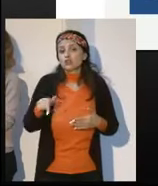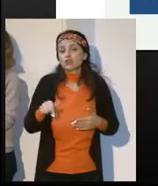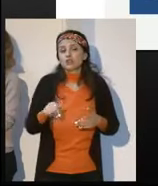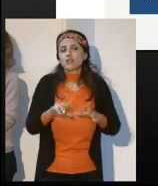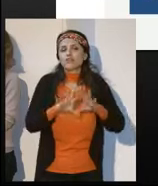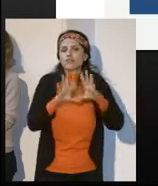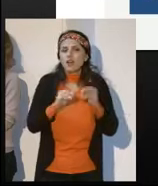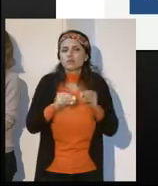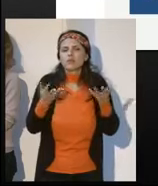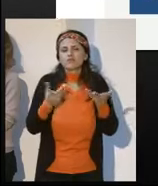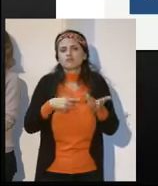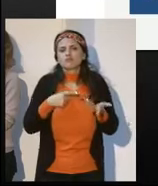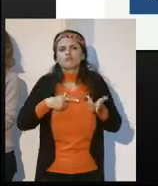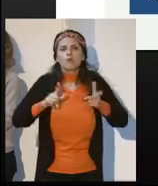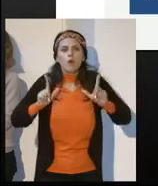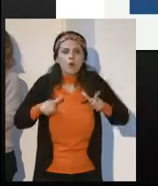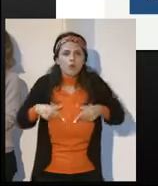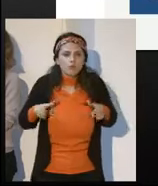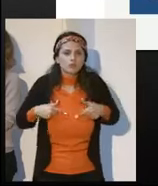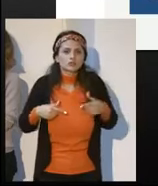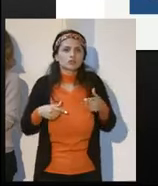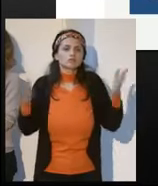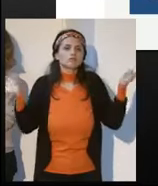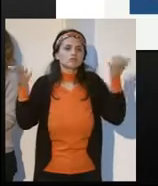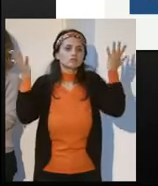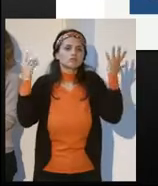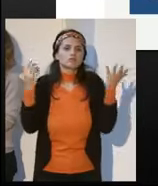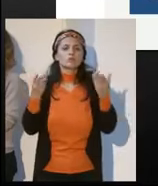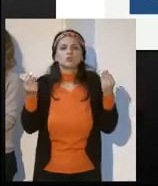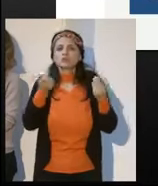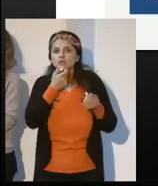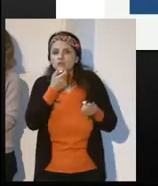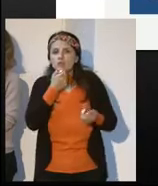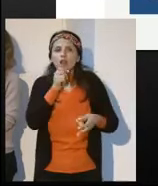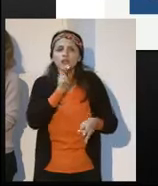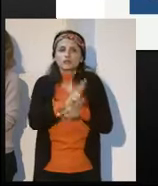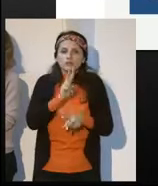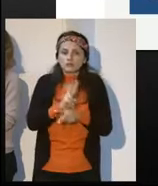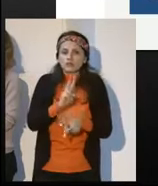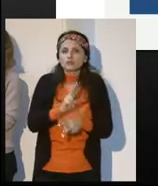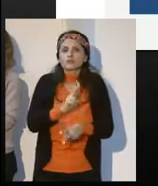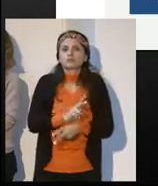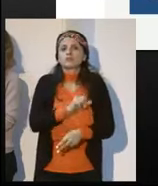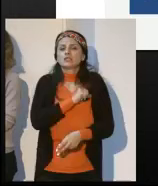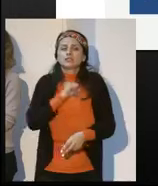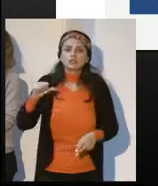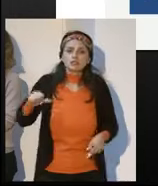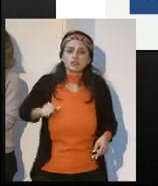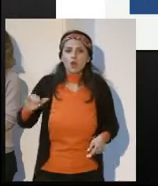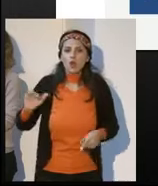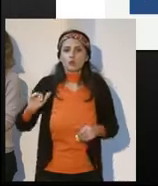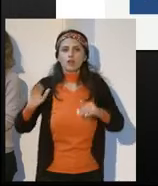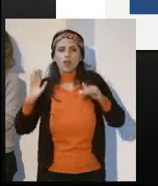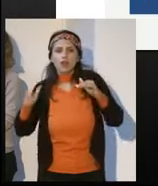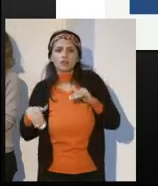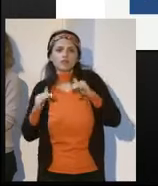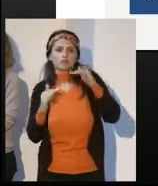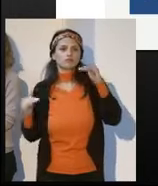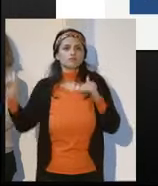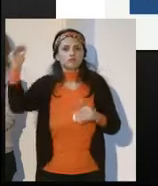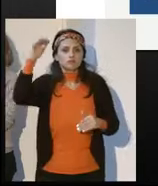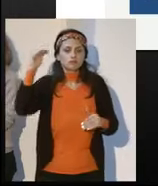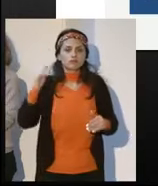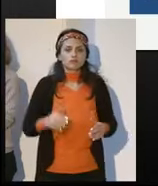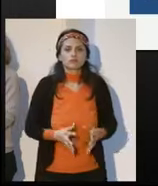obosite care de atâția ani de zile si ingrijesc aproape singuri copiii devenit adulti